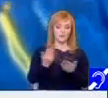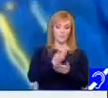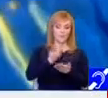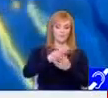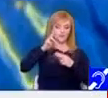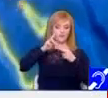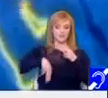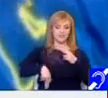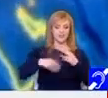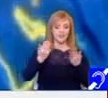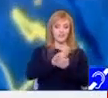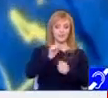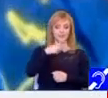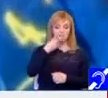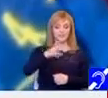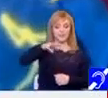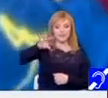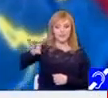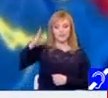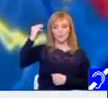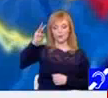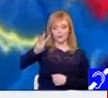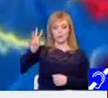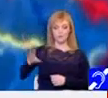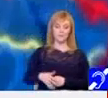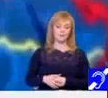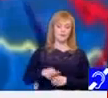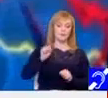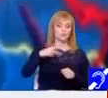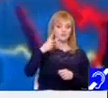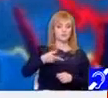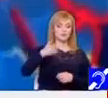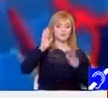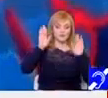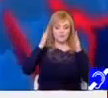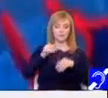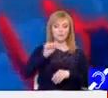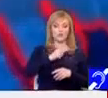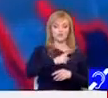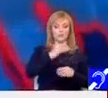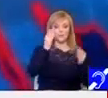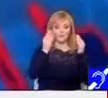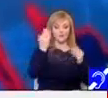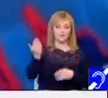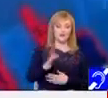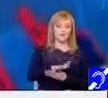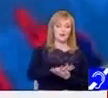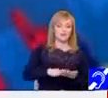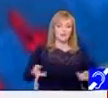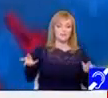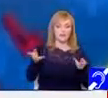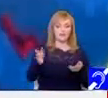Telejurnalul a ajuns la final. Știrile noastre sunt pe tvremoldova.md, dar și pe pagina de Facebook, unde așteptăm opiniile dumneavoastră. Urmăriți în